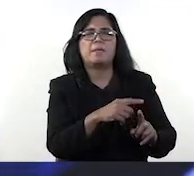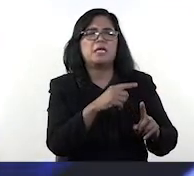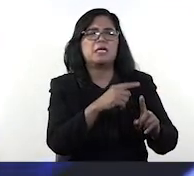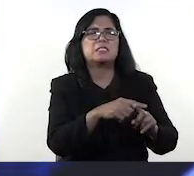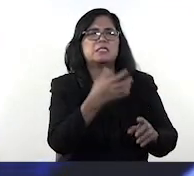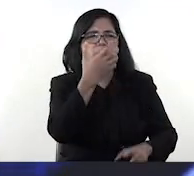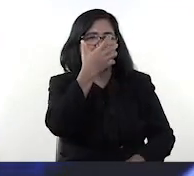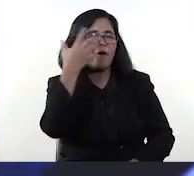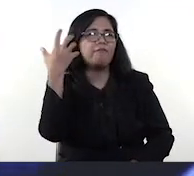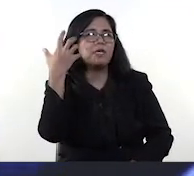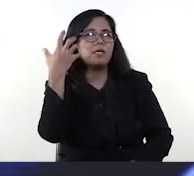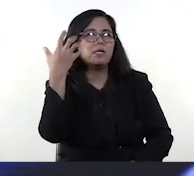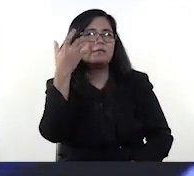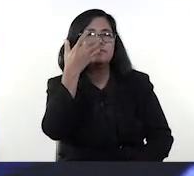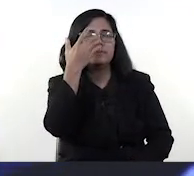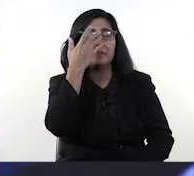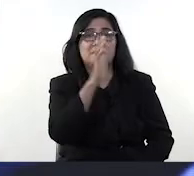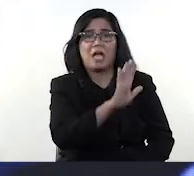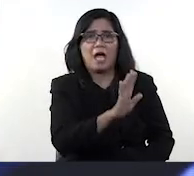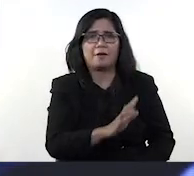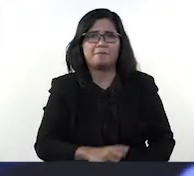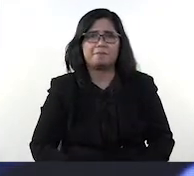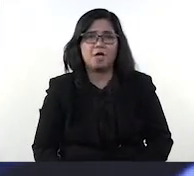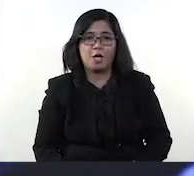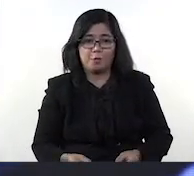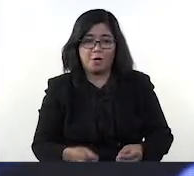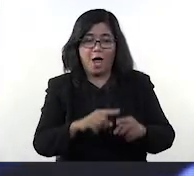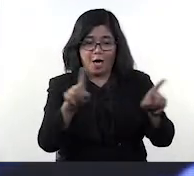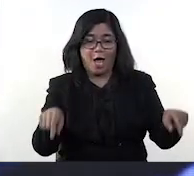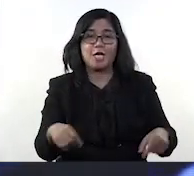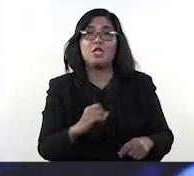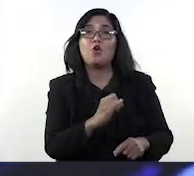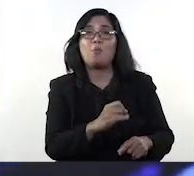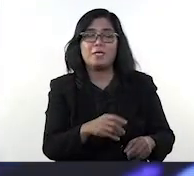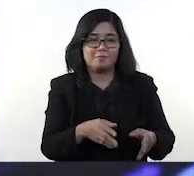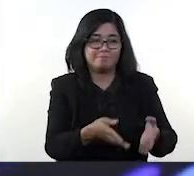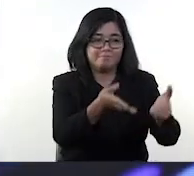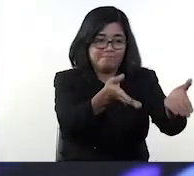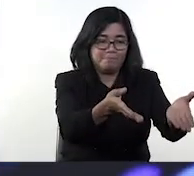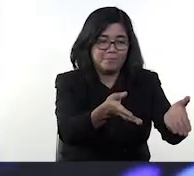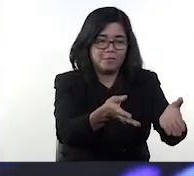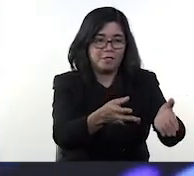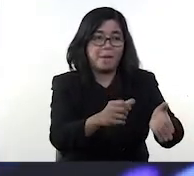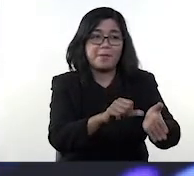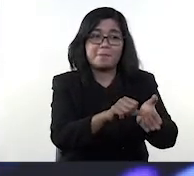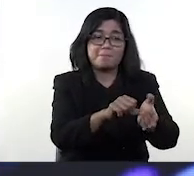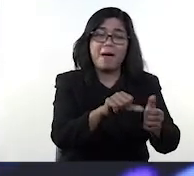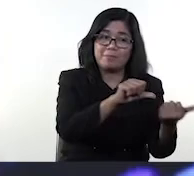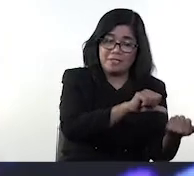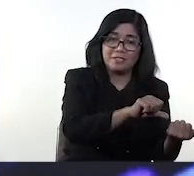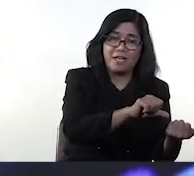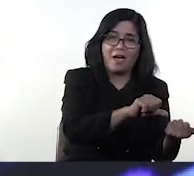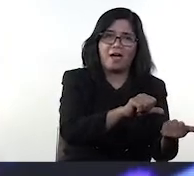Hai tetapi Kristen yang munafik Hai ini saya bantu Indomie ya bentar dibaptis yang itu namanya